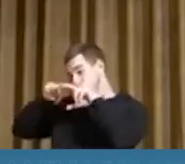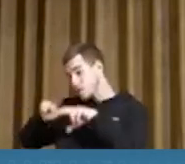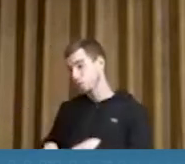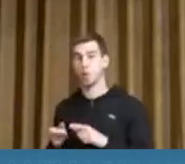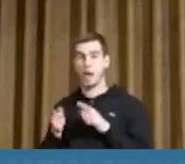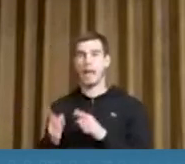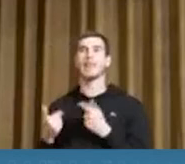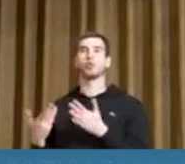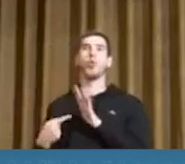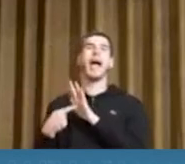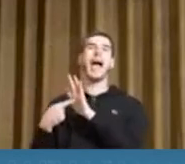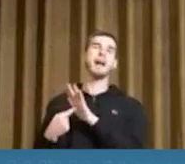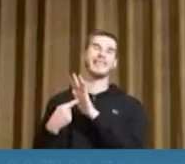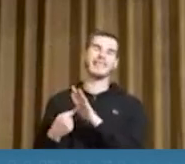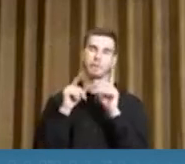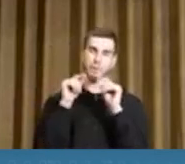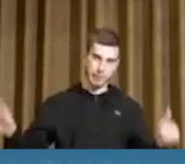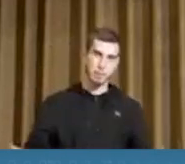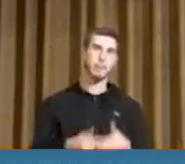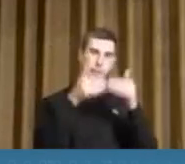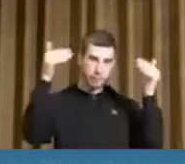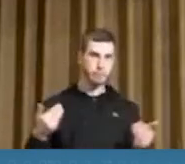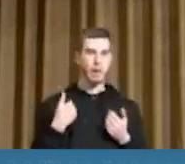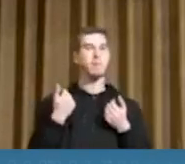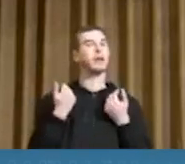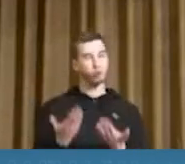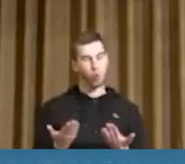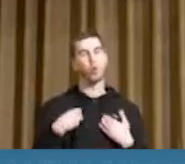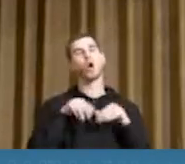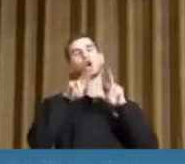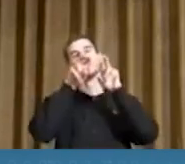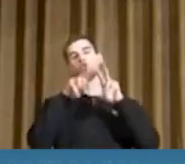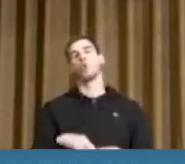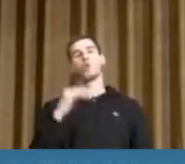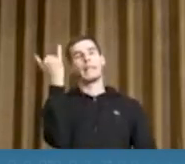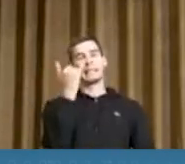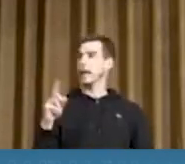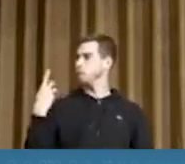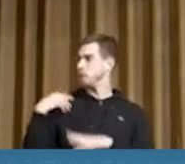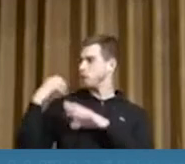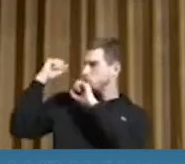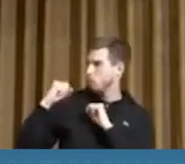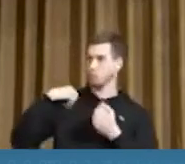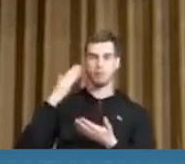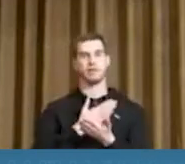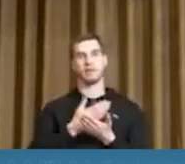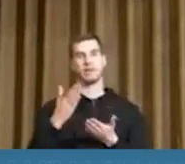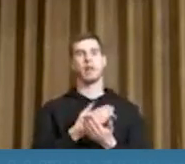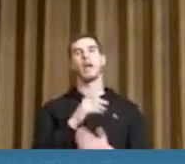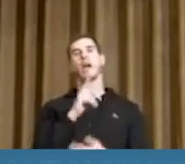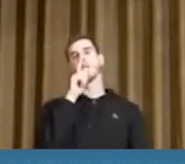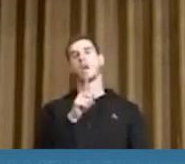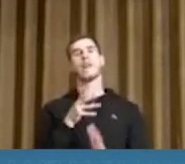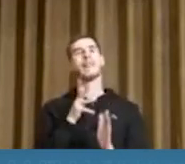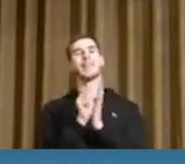ganz repräsentativ sind. Aber wir haben uns eben für dieses Studiendesign entschlossen. Und bei der apparativen Diagnostik